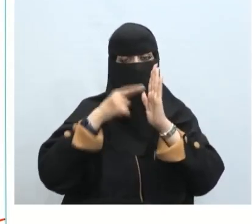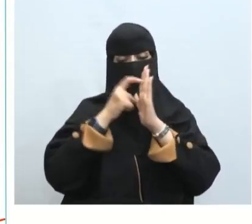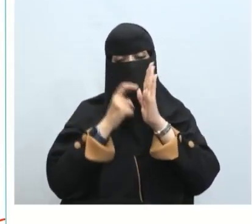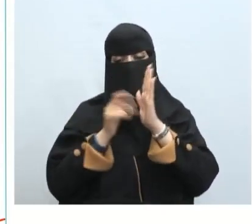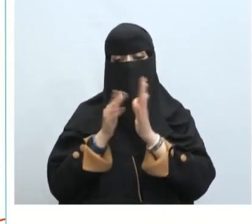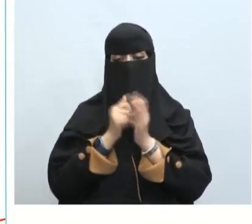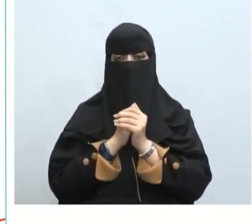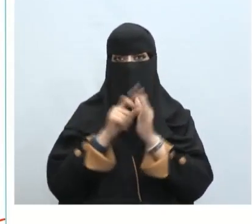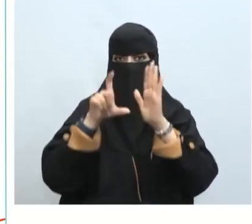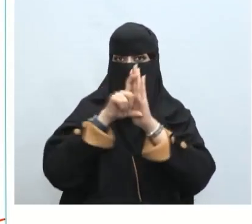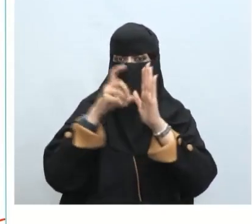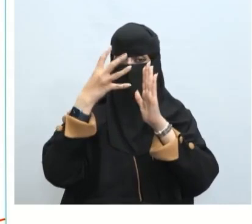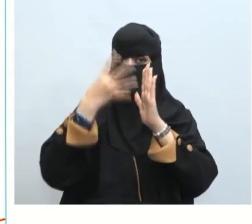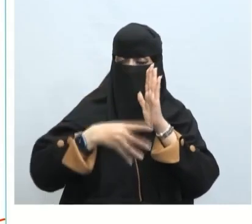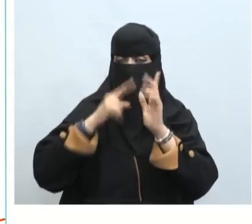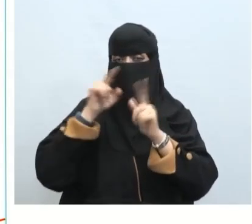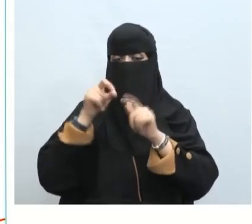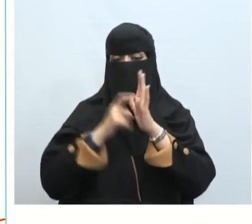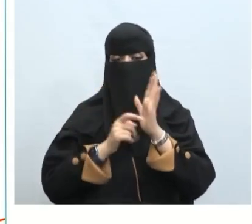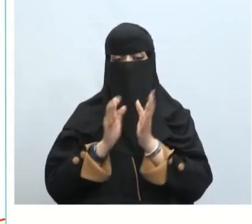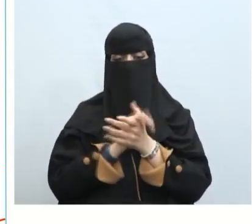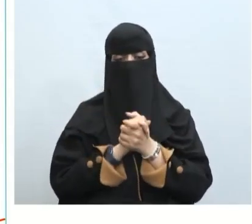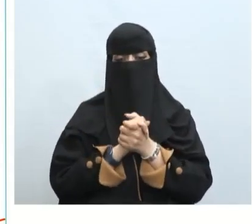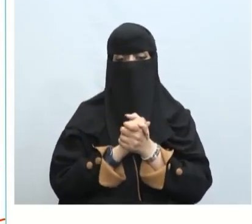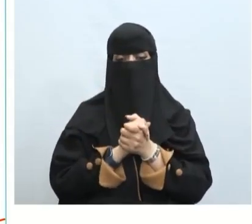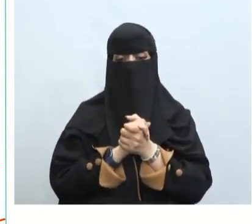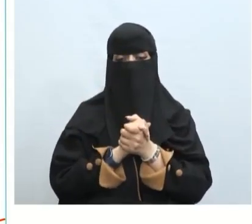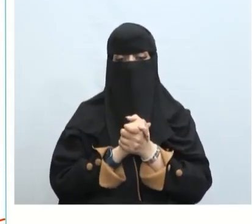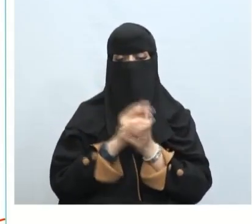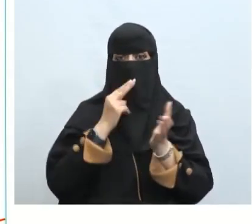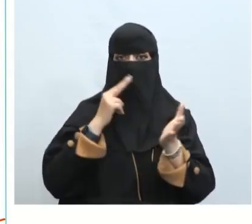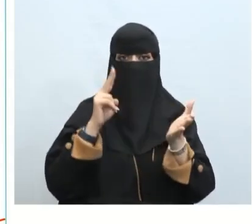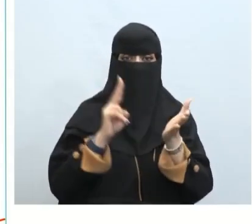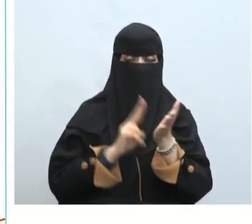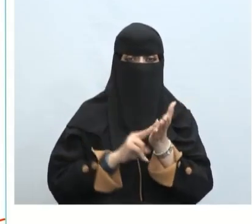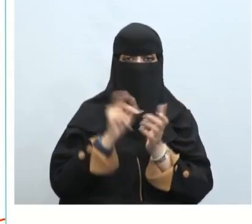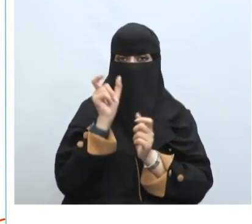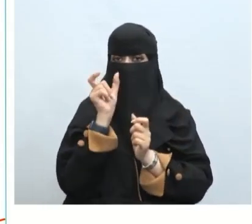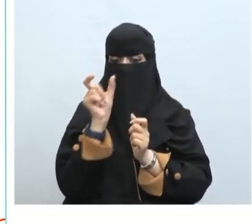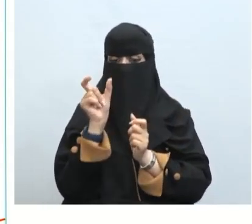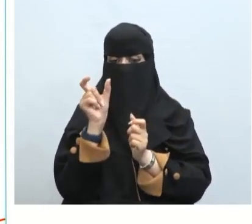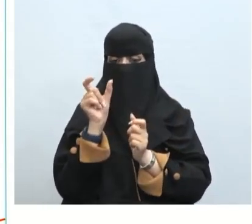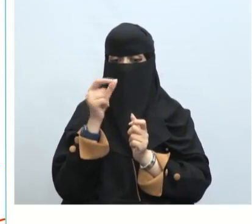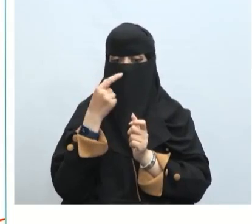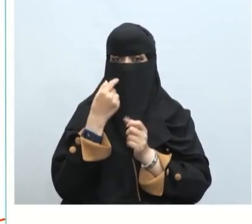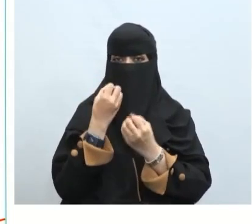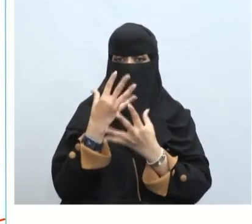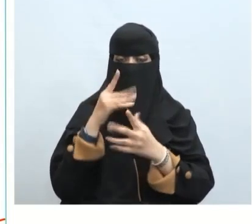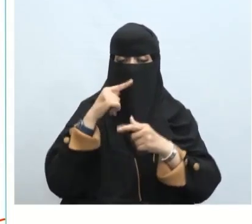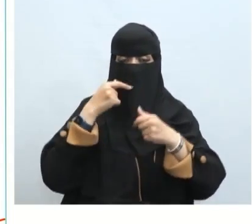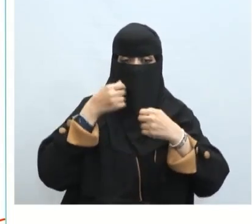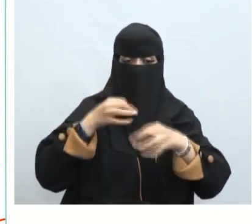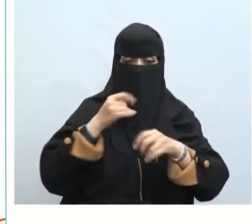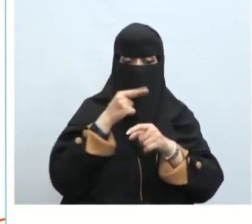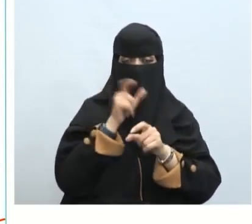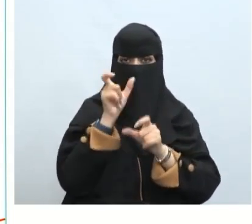بناء على نص شرعي او نظامي كذلك من حقوق المواطن السعودي التعبير